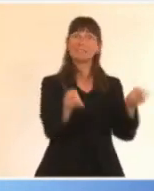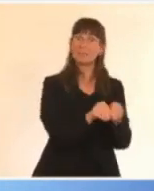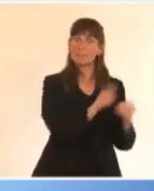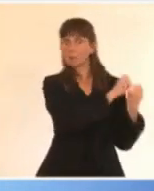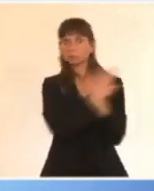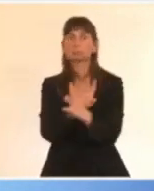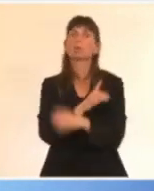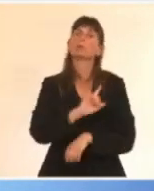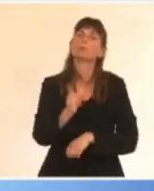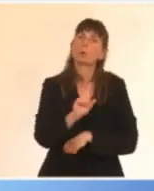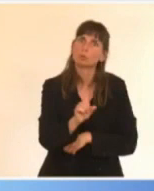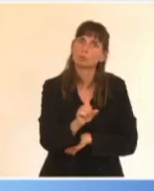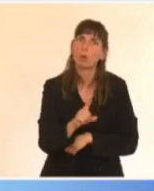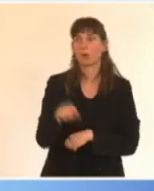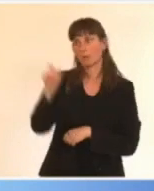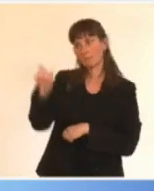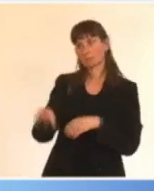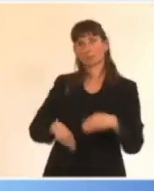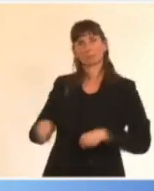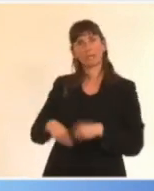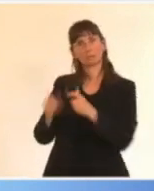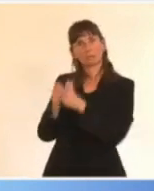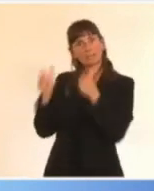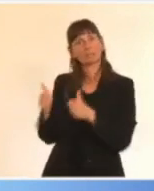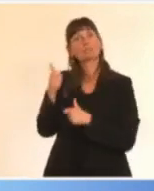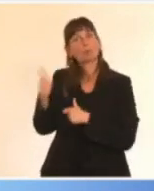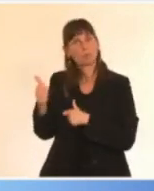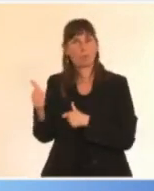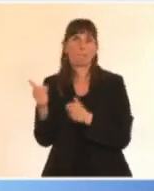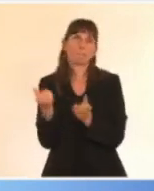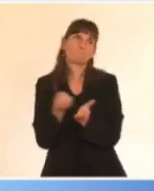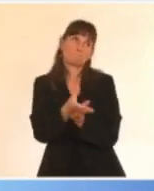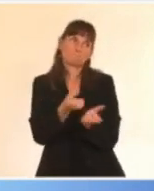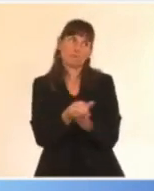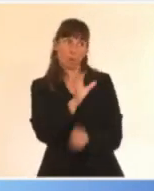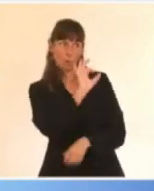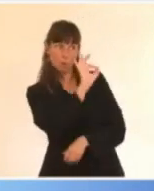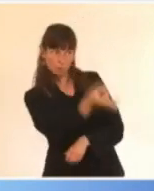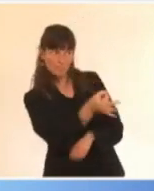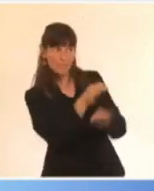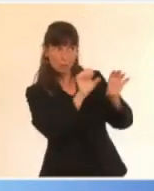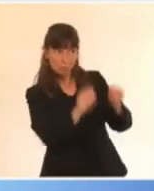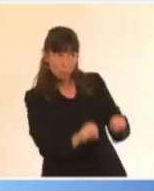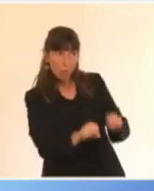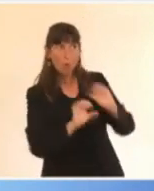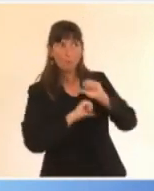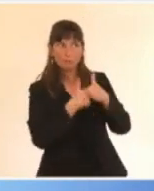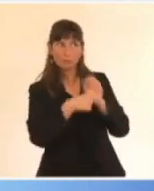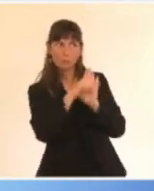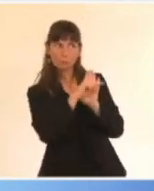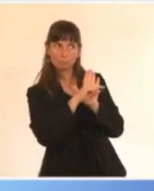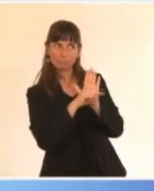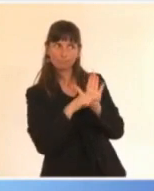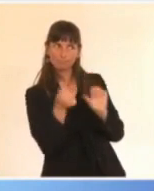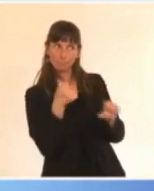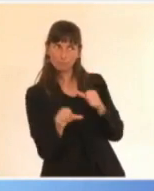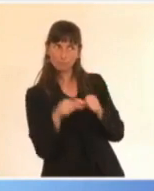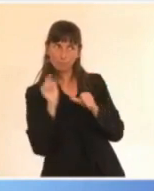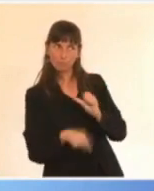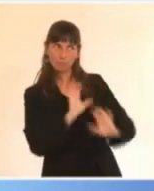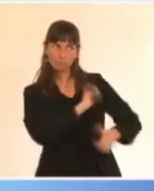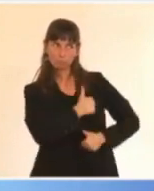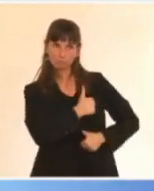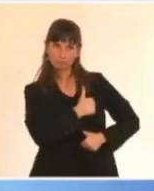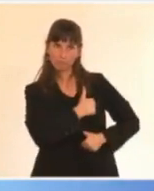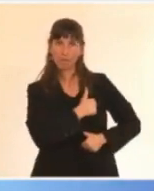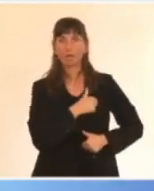des directions, encore une fois, d'établissement, qui devront dire à la famille lorsque ce sera possible et dans quelles conditions, sachant que la sécurité